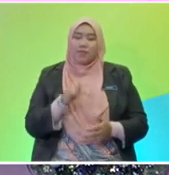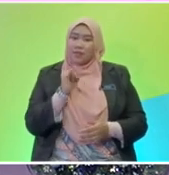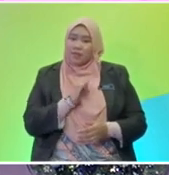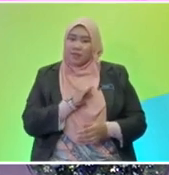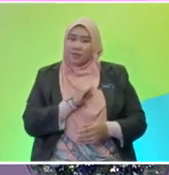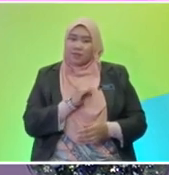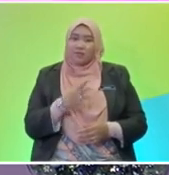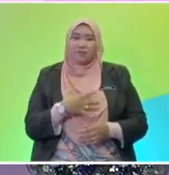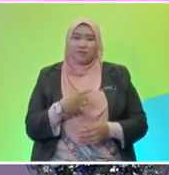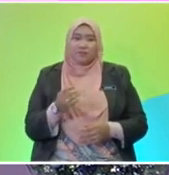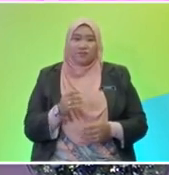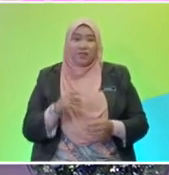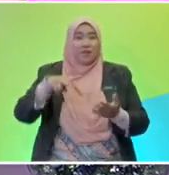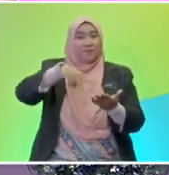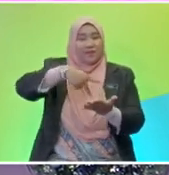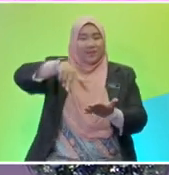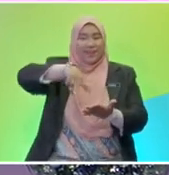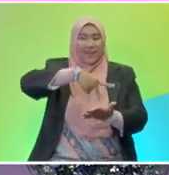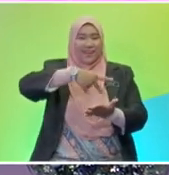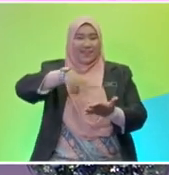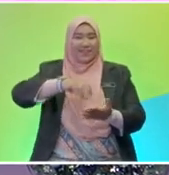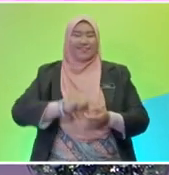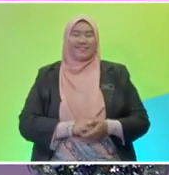Cikgu suka menari ah